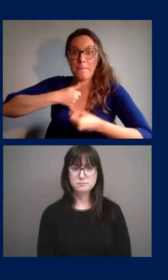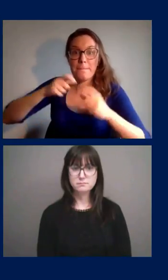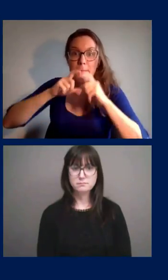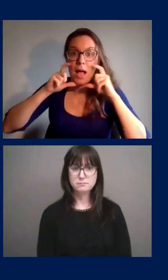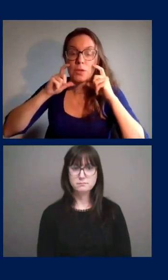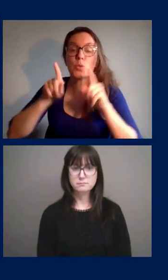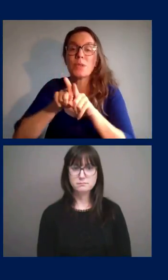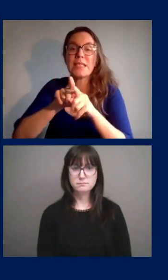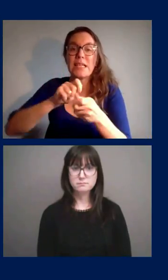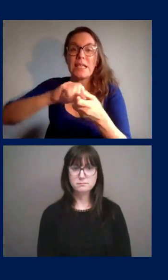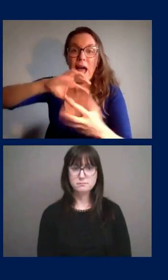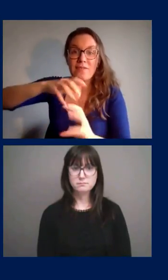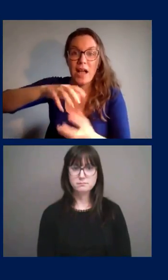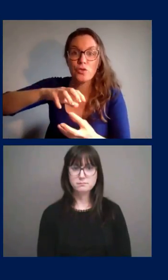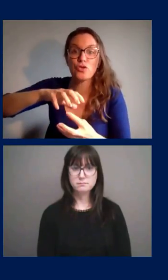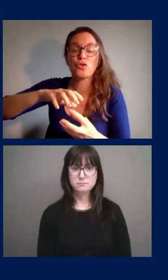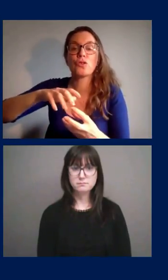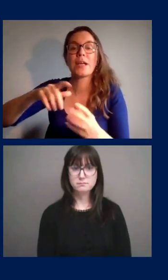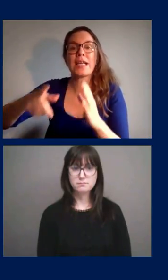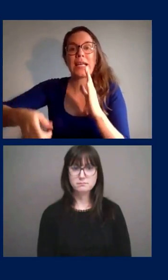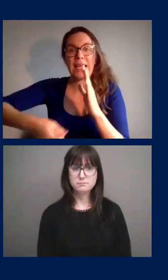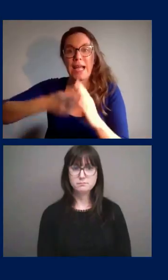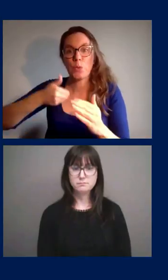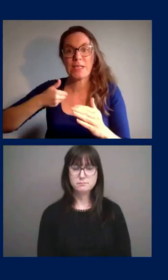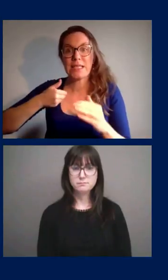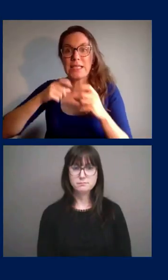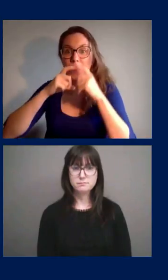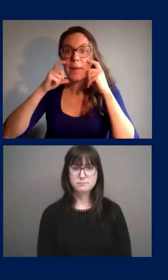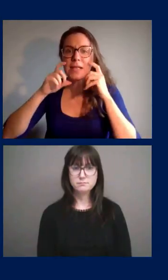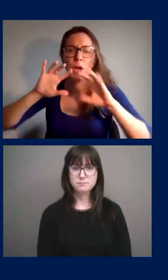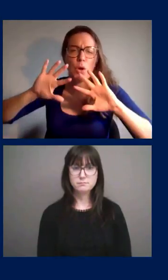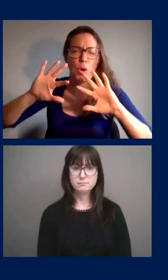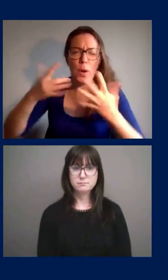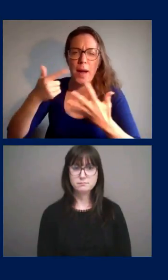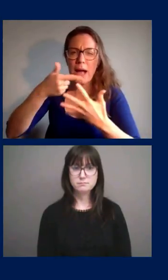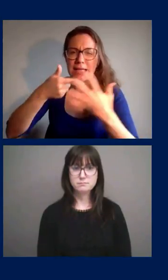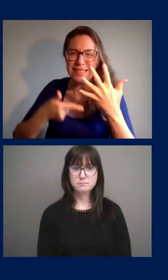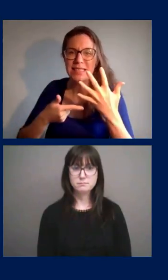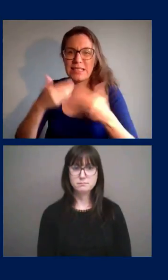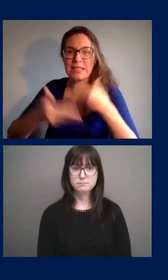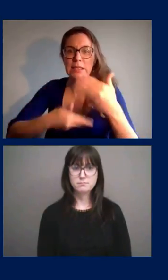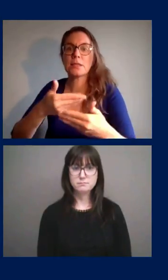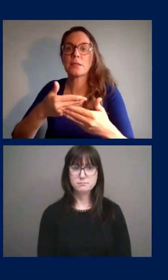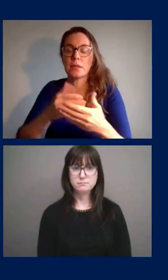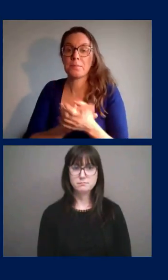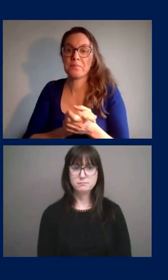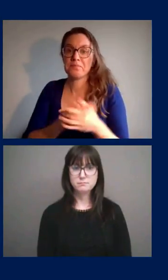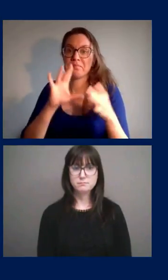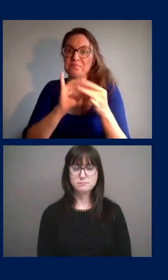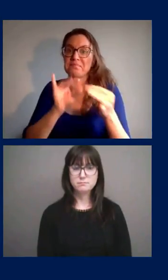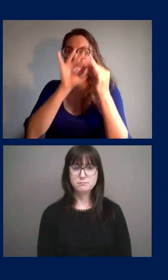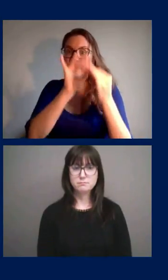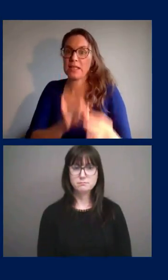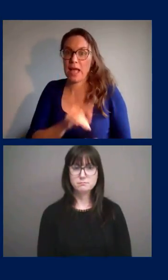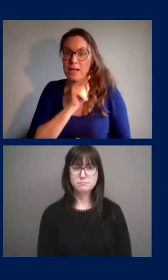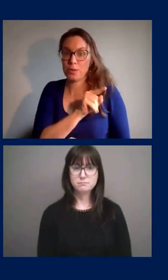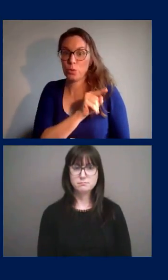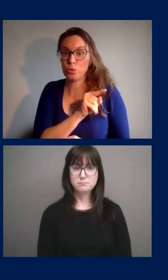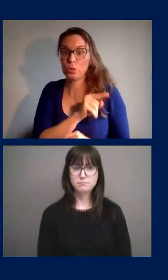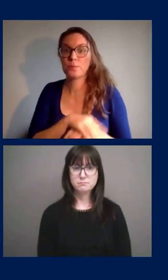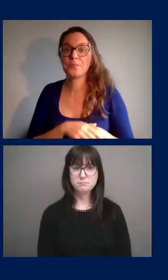et réussir un masque alors j'imagine